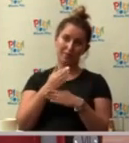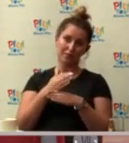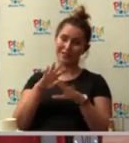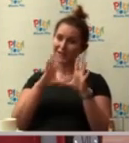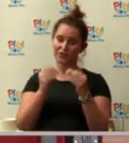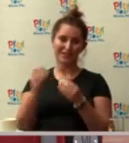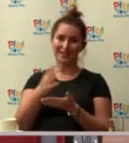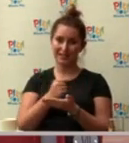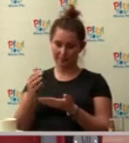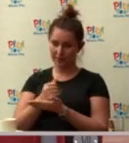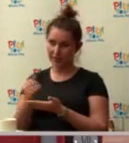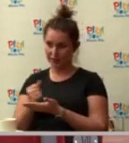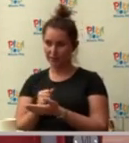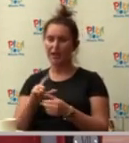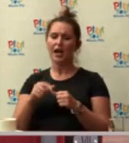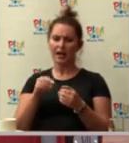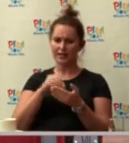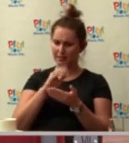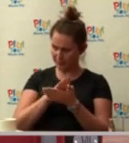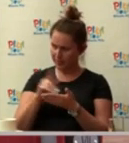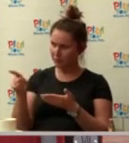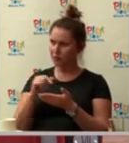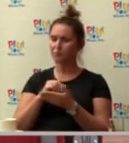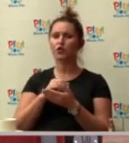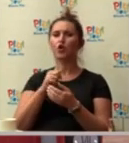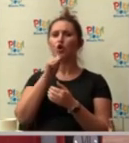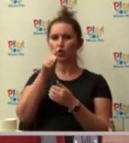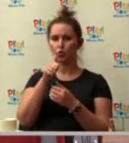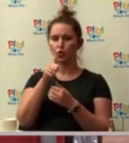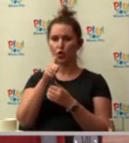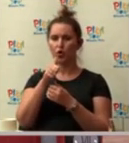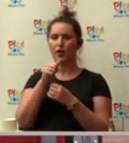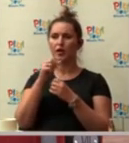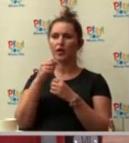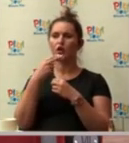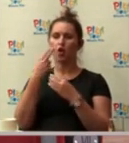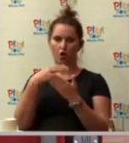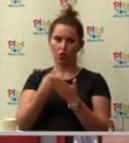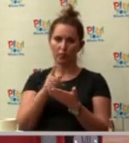zajmuje inny wydział, ale zapisałem sobie tutaj, spróbuję jutro tą sprawę ruszyć dalej.